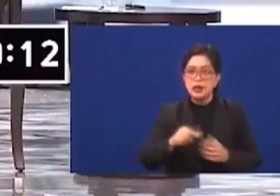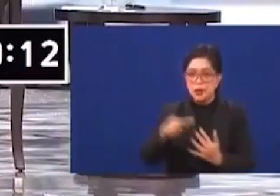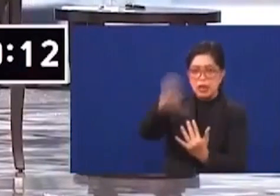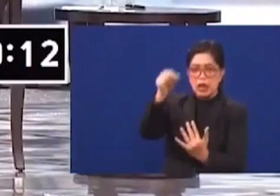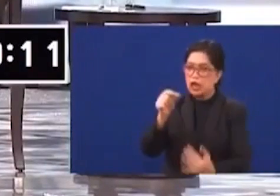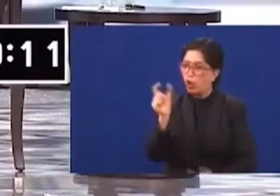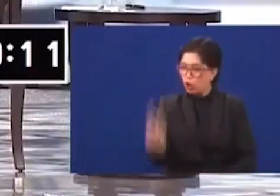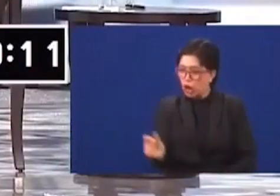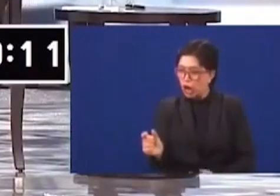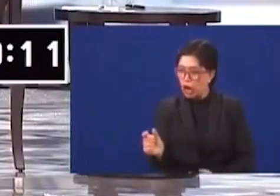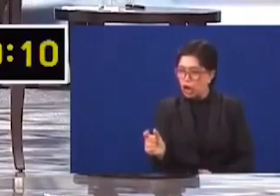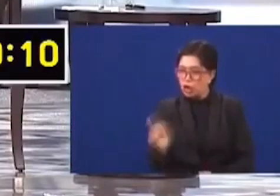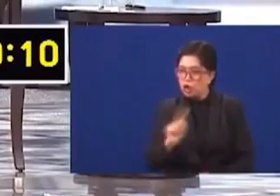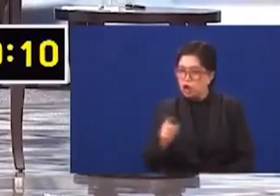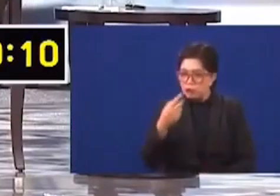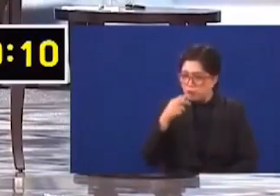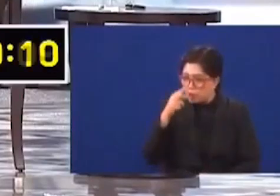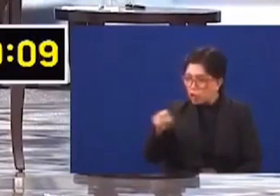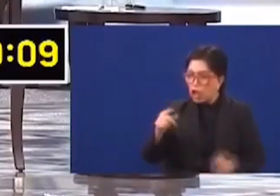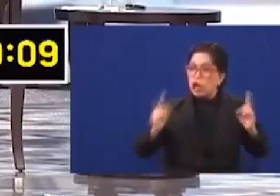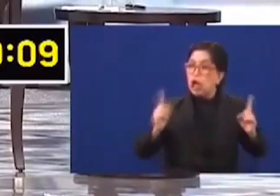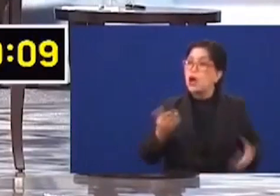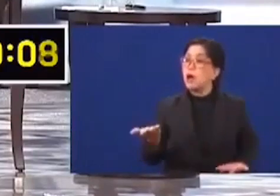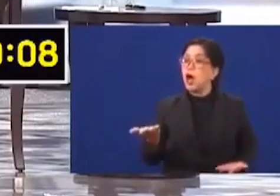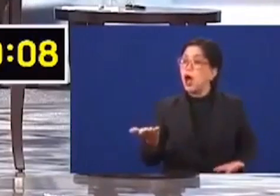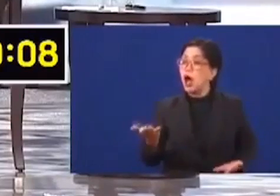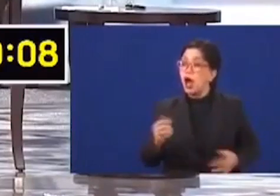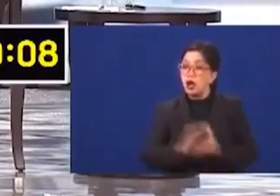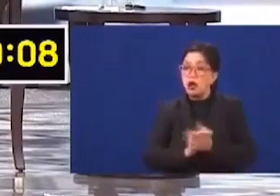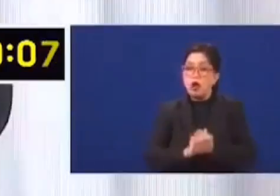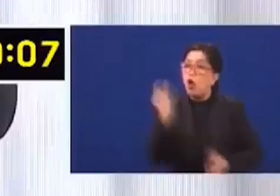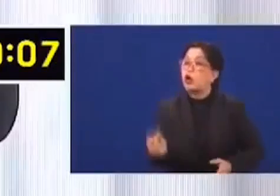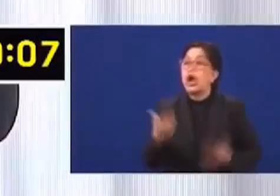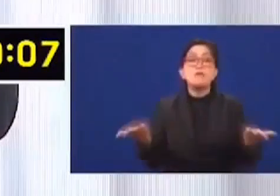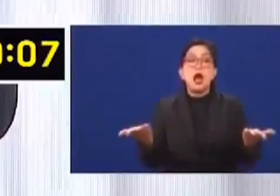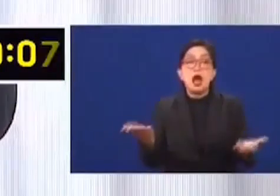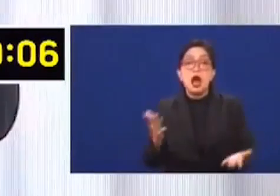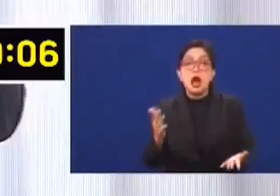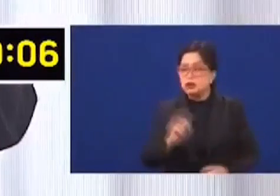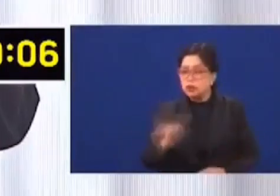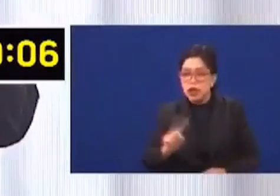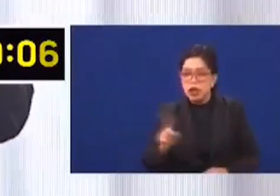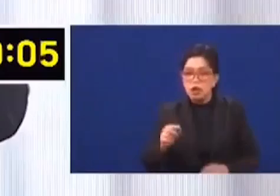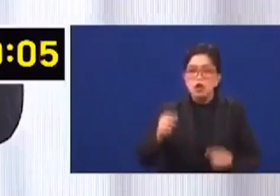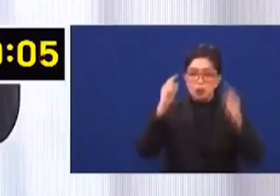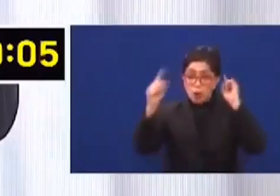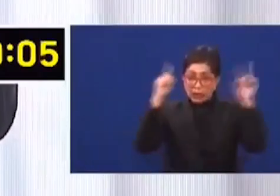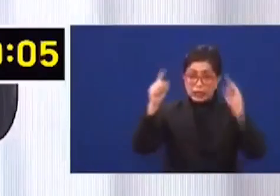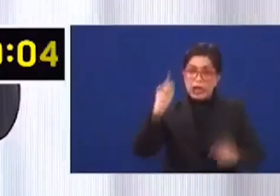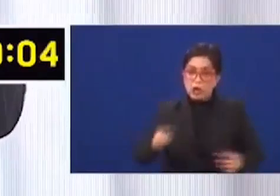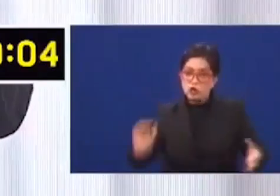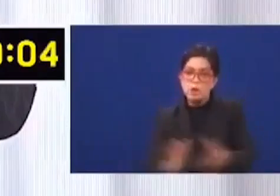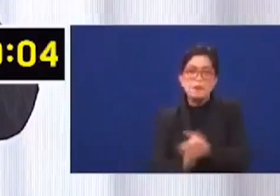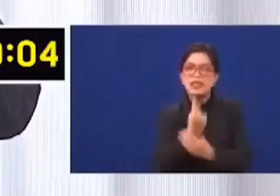tidak boleh memandang suku agama ras dalam menjalankan politik harus politik persatuan bukan